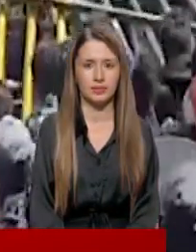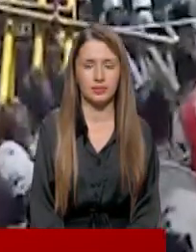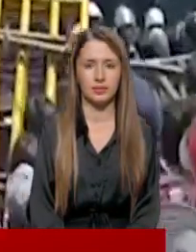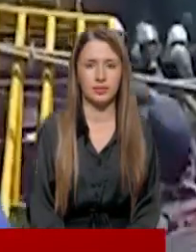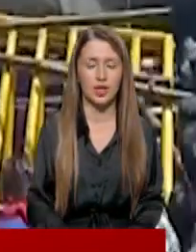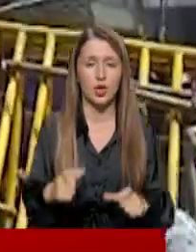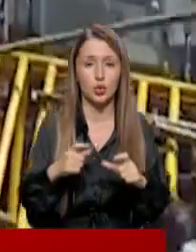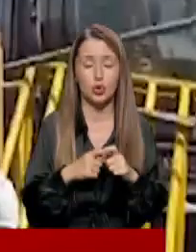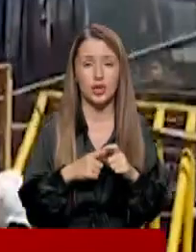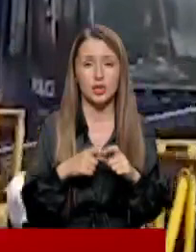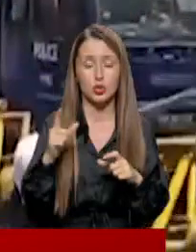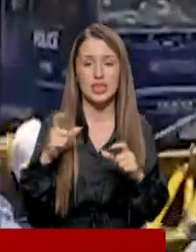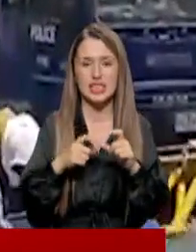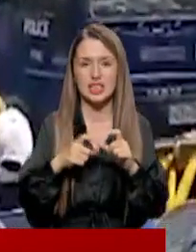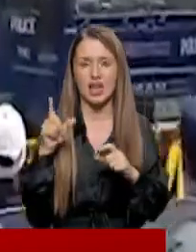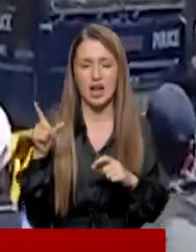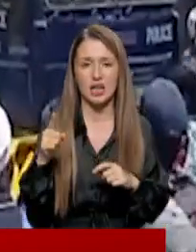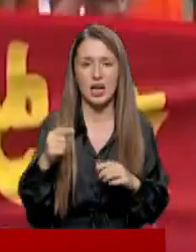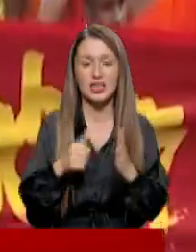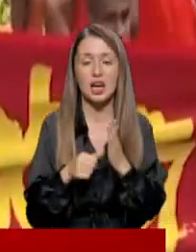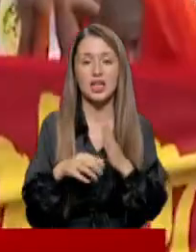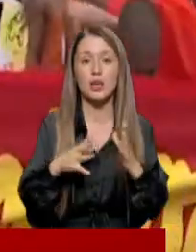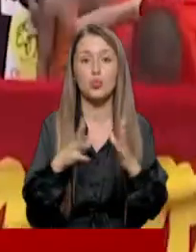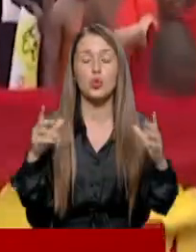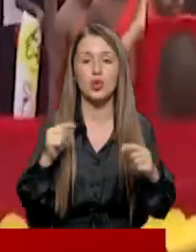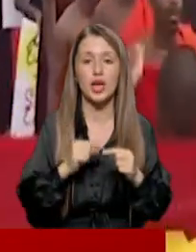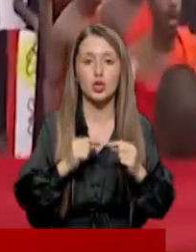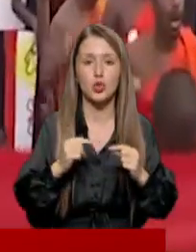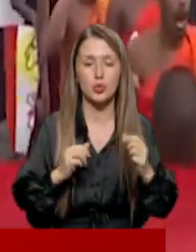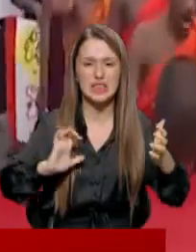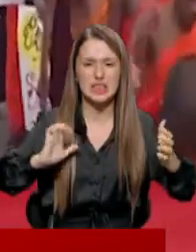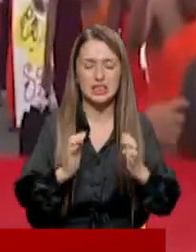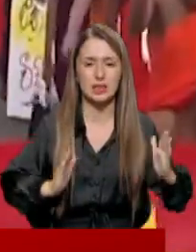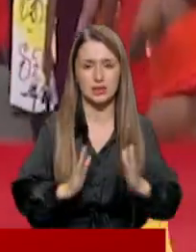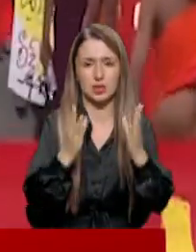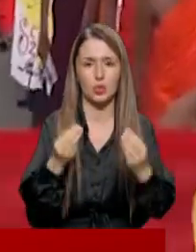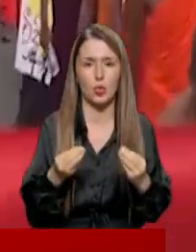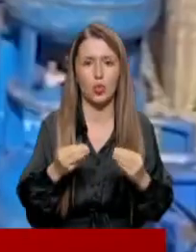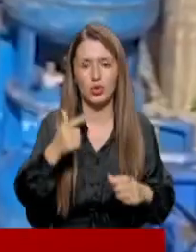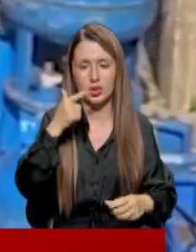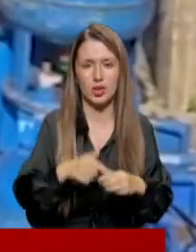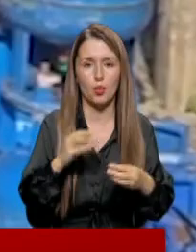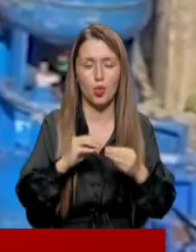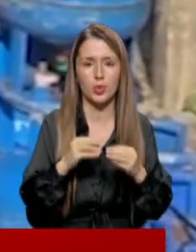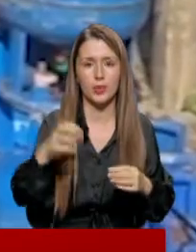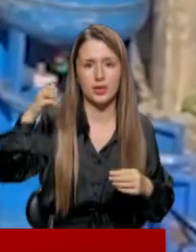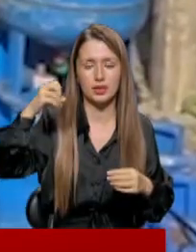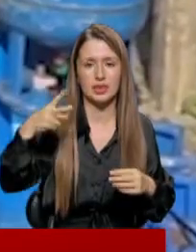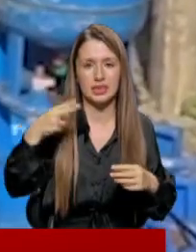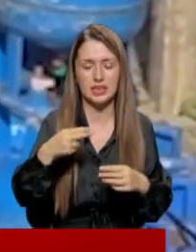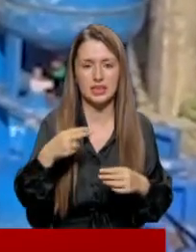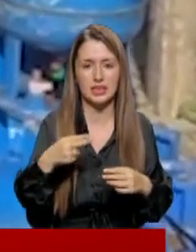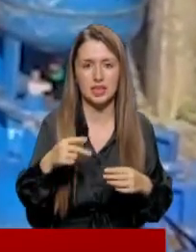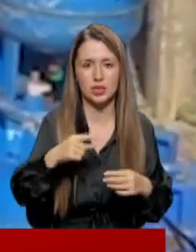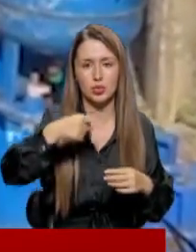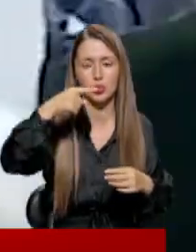Güney Asya ülkesi Sri Lanka, tarihinin en büyük ekonomik kriziyle karşı karşıya. Akaryakıt sıkıntısı ve elektrik kesintilerinin